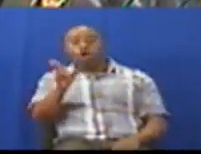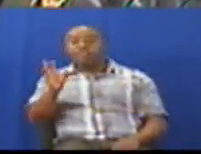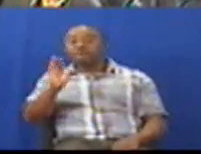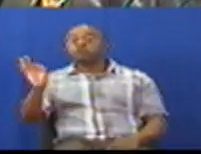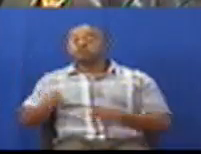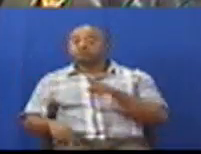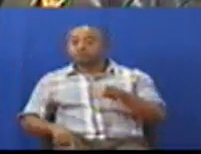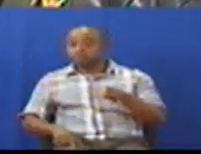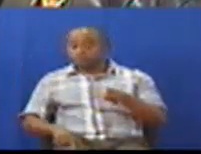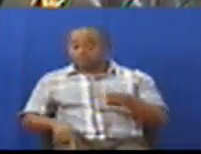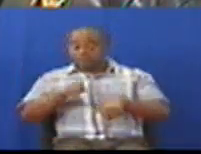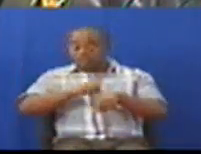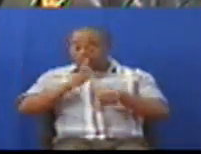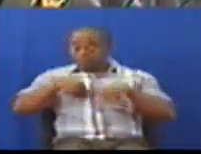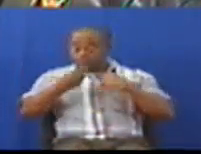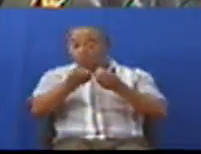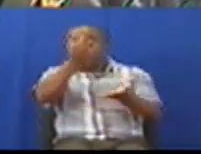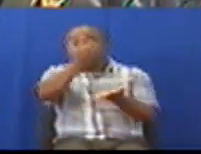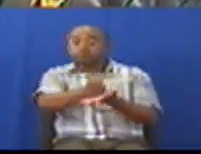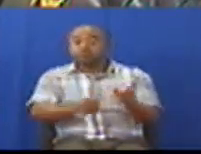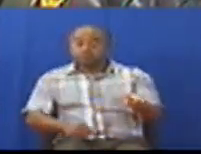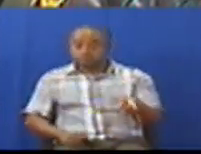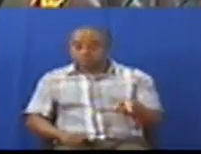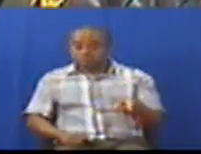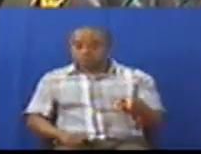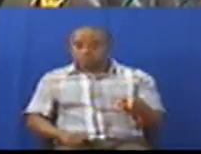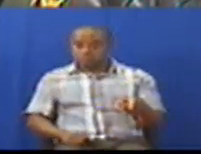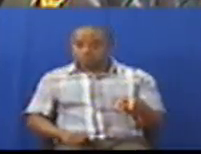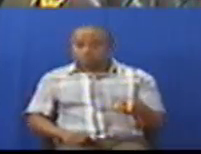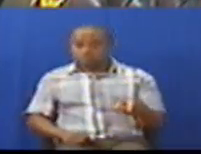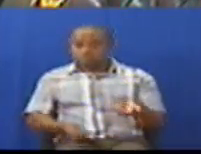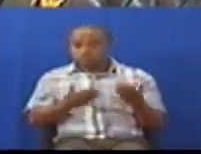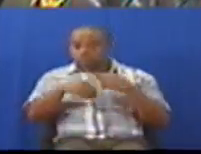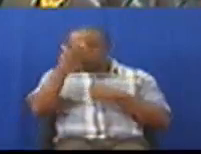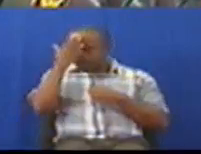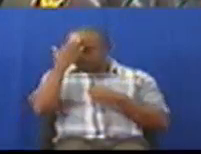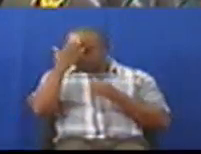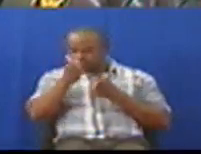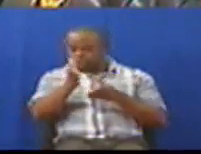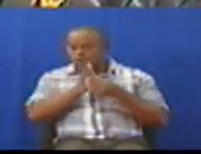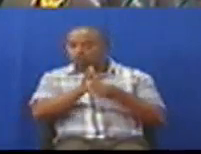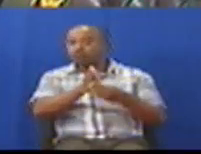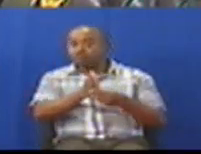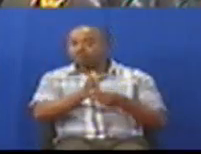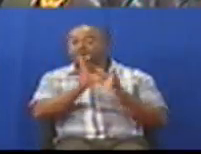ili kiti kinapotoa maamuzi wajue namna ya kuongoza watu wao